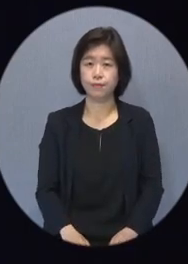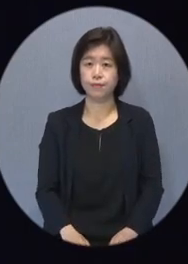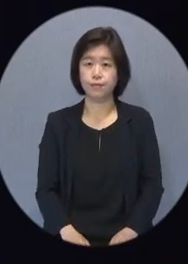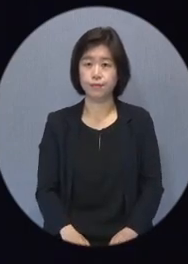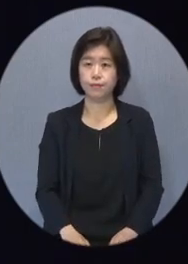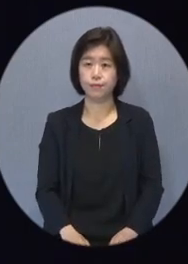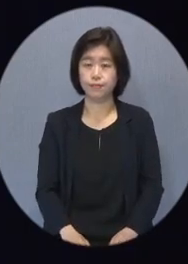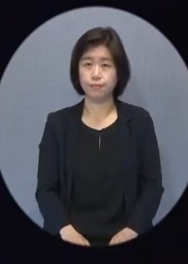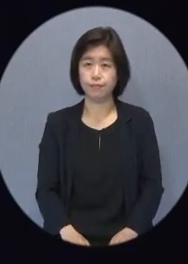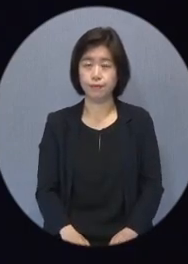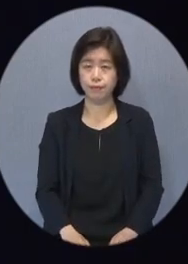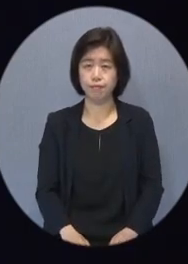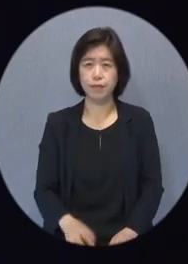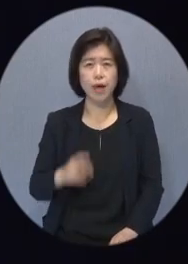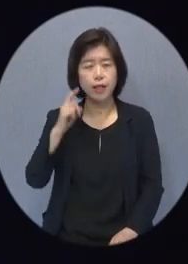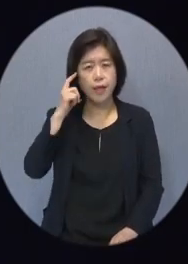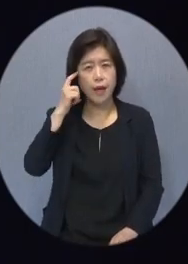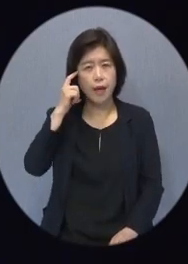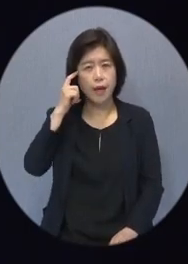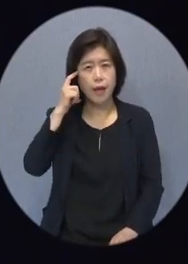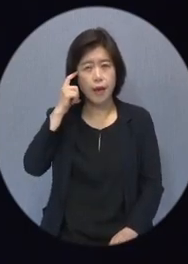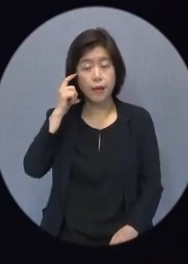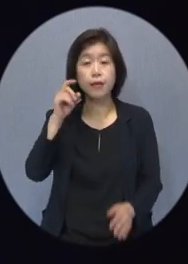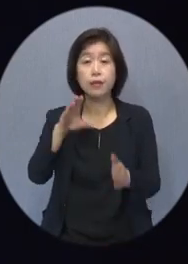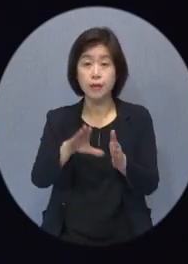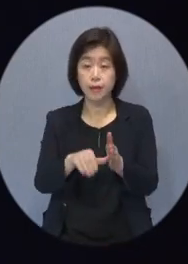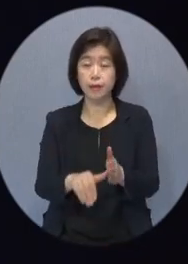그러한 생각에 도달했을 때